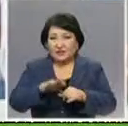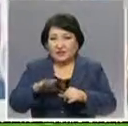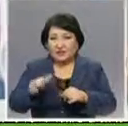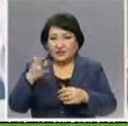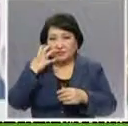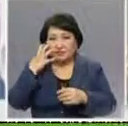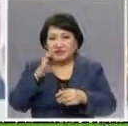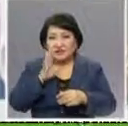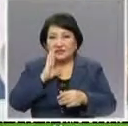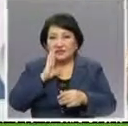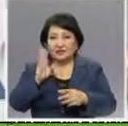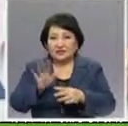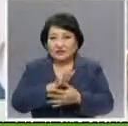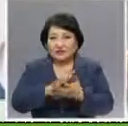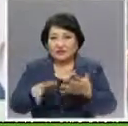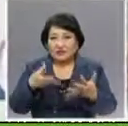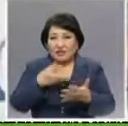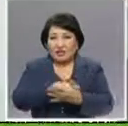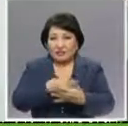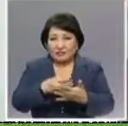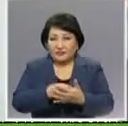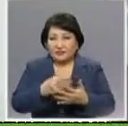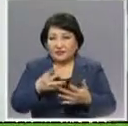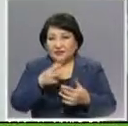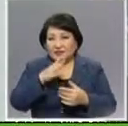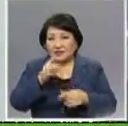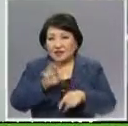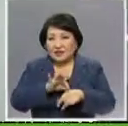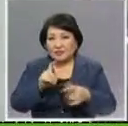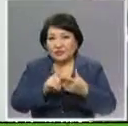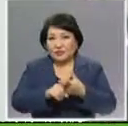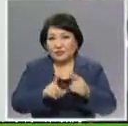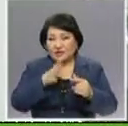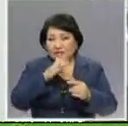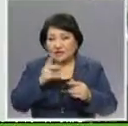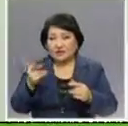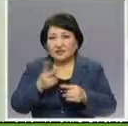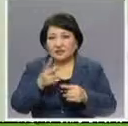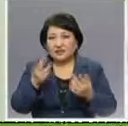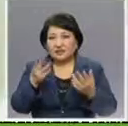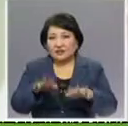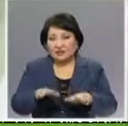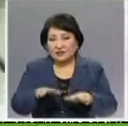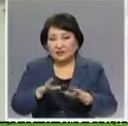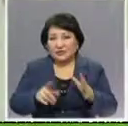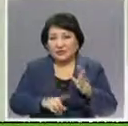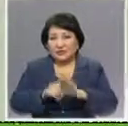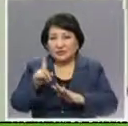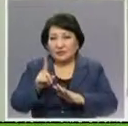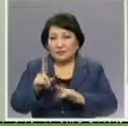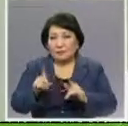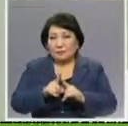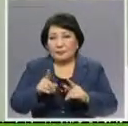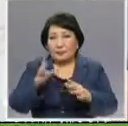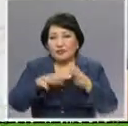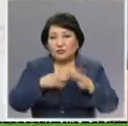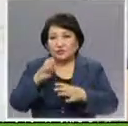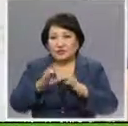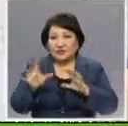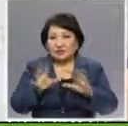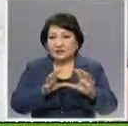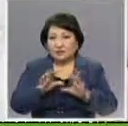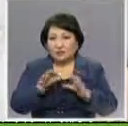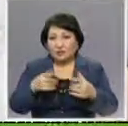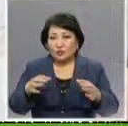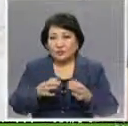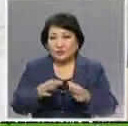егу жұмысы эпидемиологиялық кезеңге 2-3 апта қалғанда басталады. Бірақ дүниежүзілік денсаулық сақтау ұйымының ұсынысы бойынша бүкіл